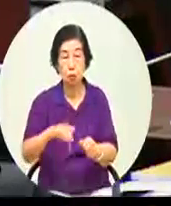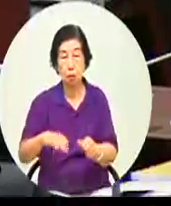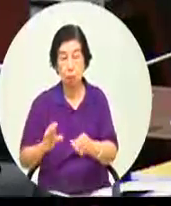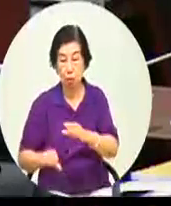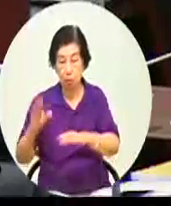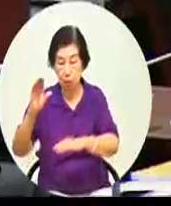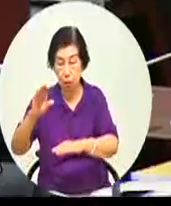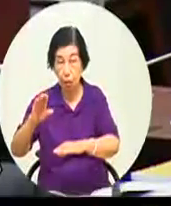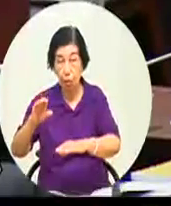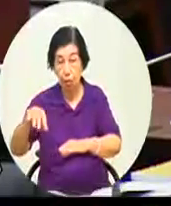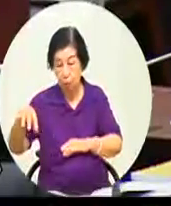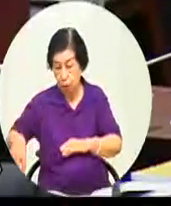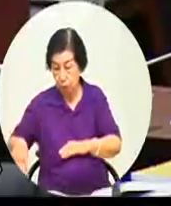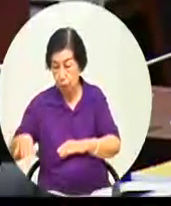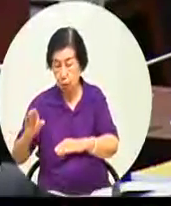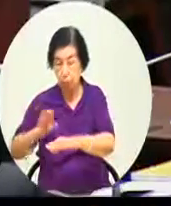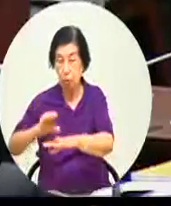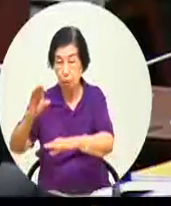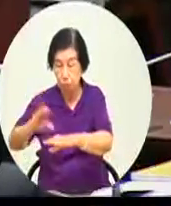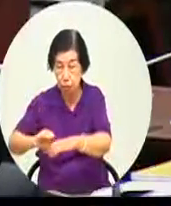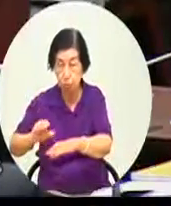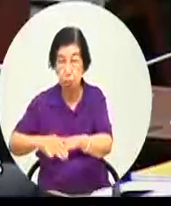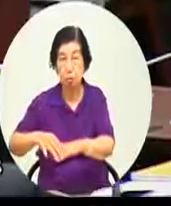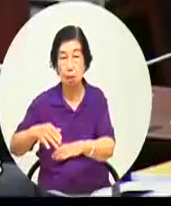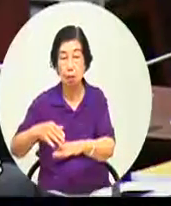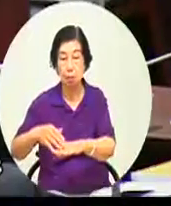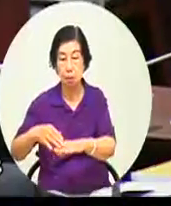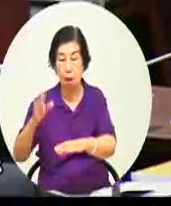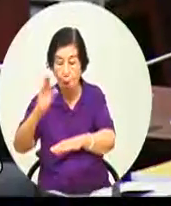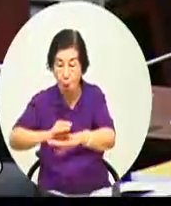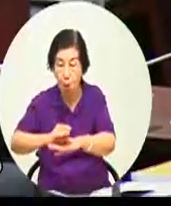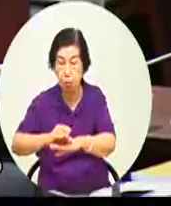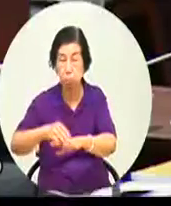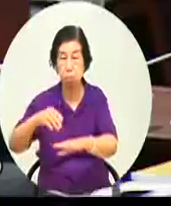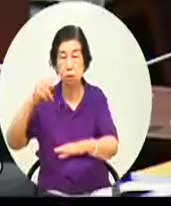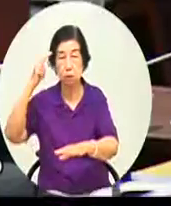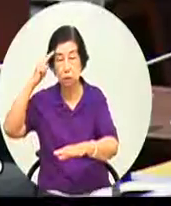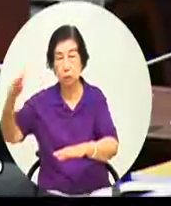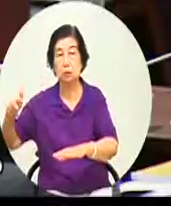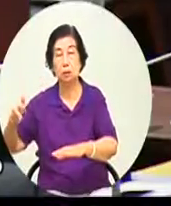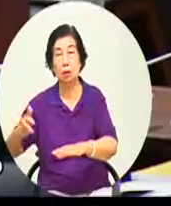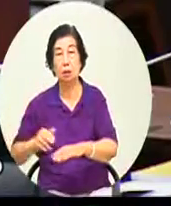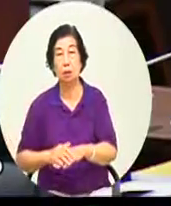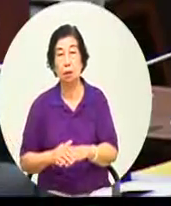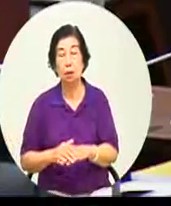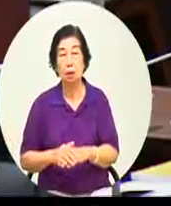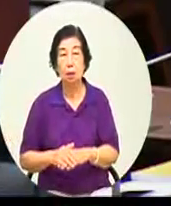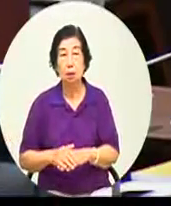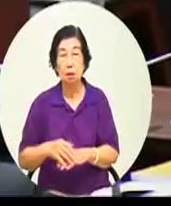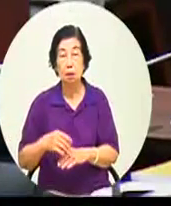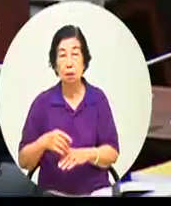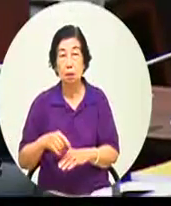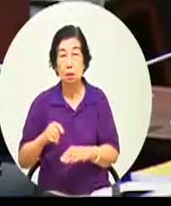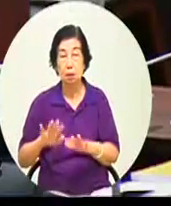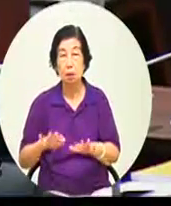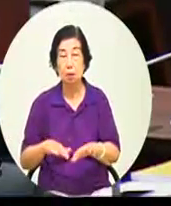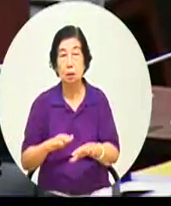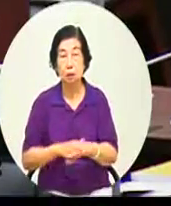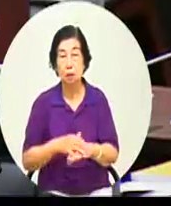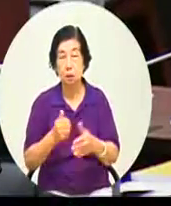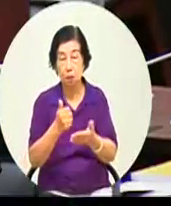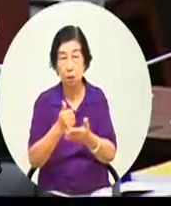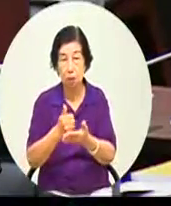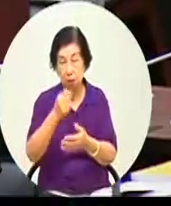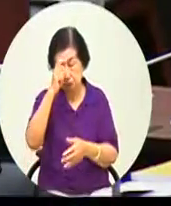是会来收钱？要加收寡两点钟，卖了六点钟诶，吼、哦。啊！伊讲拜托局长，因